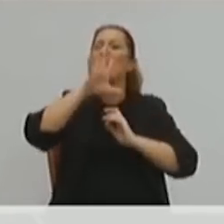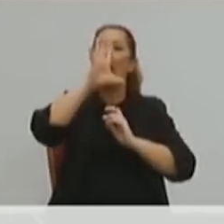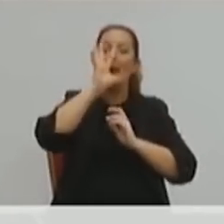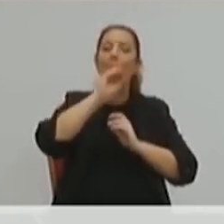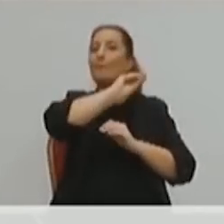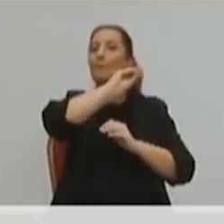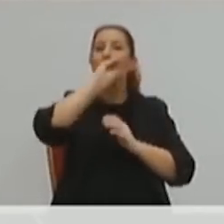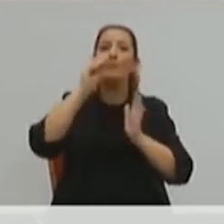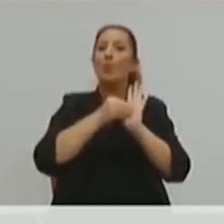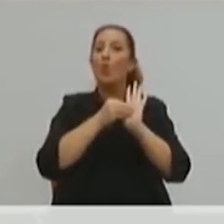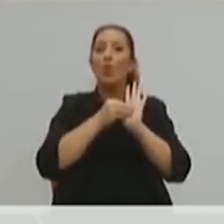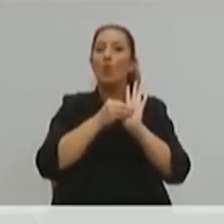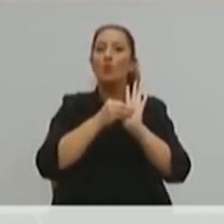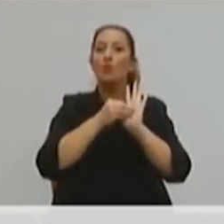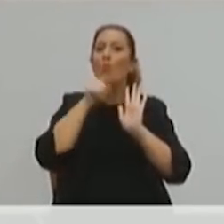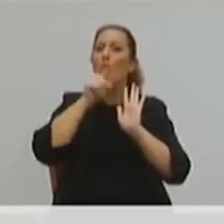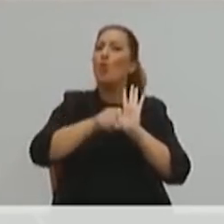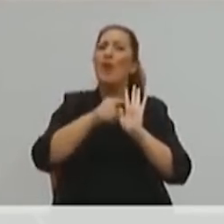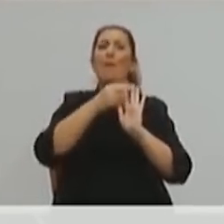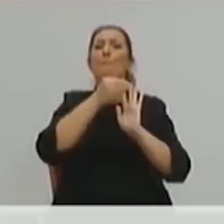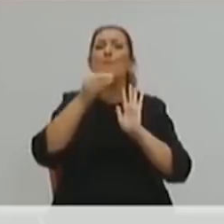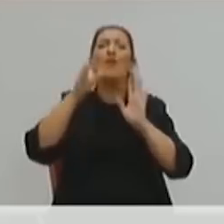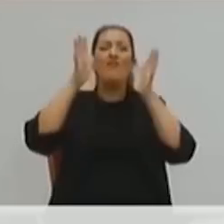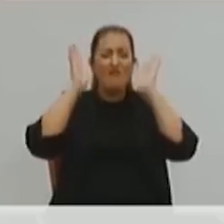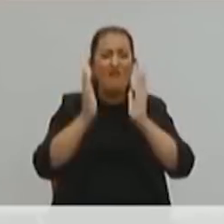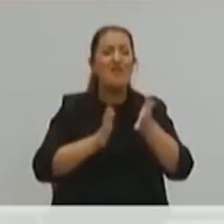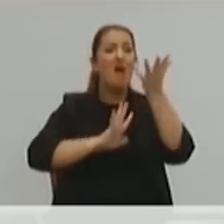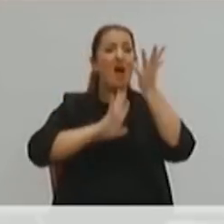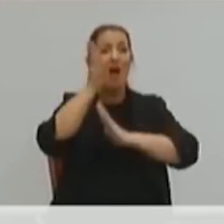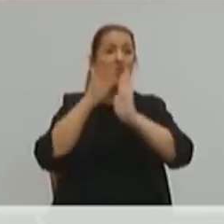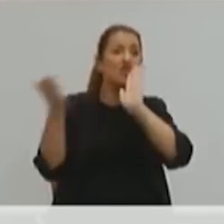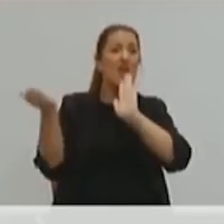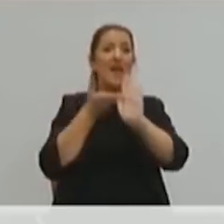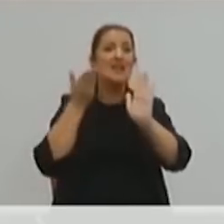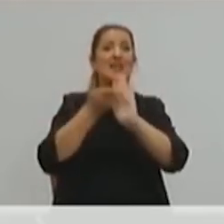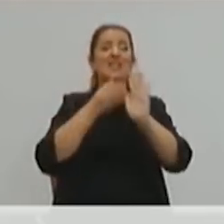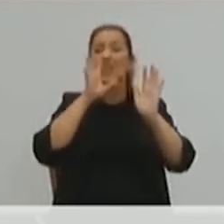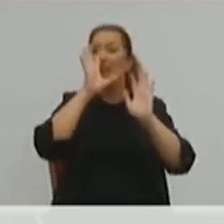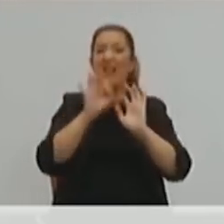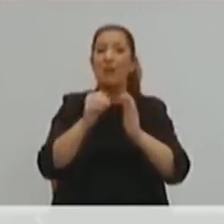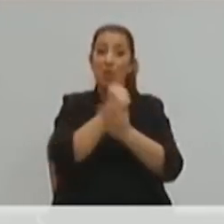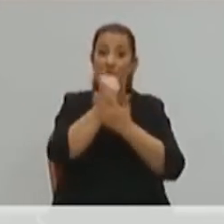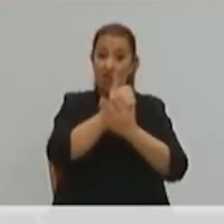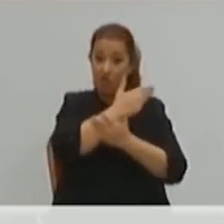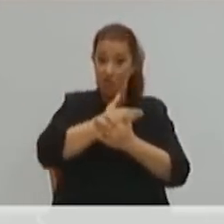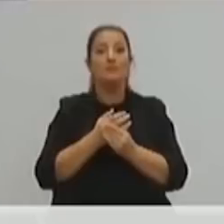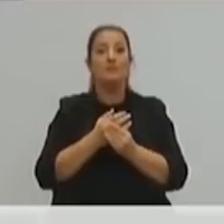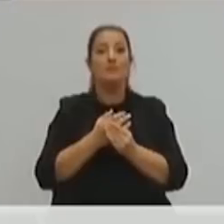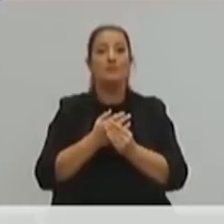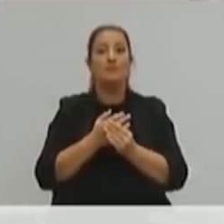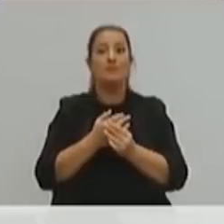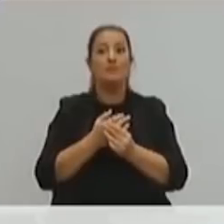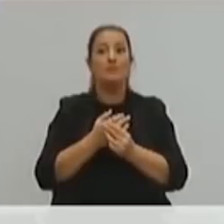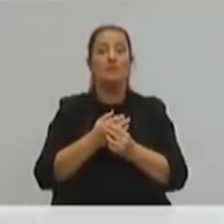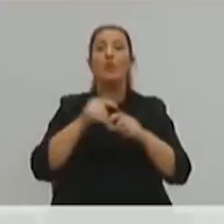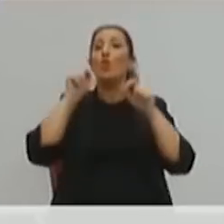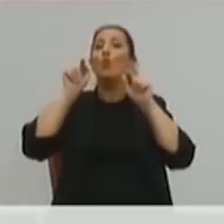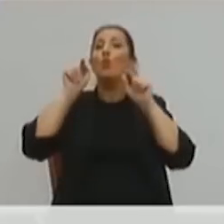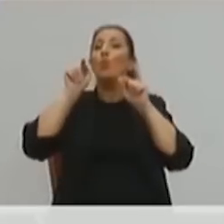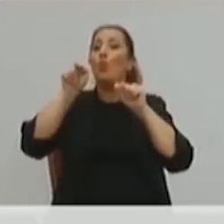getirdi? Burada milyonlarca ağacı kim kesti? Yeşili seven AK Parti. Burası